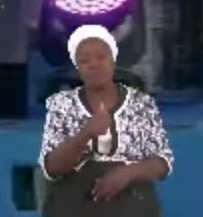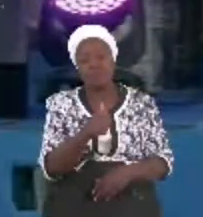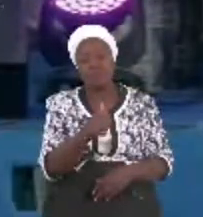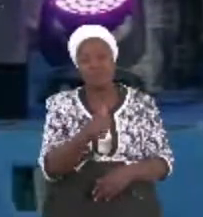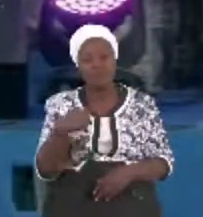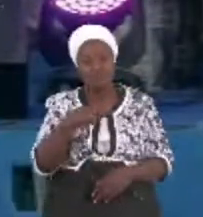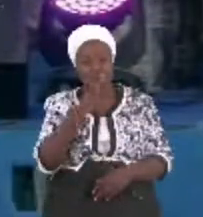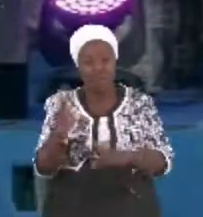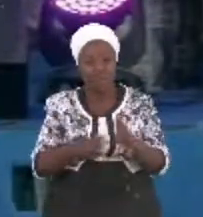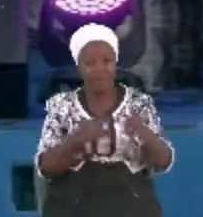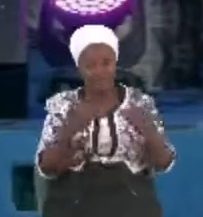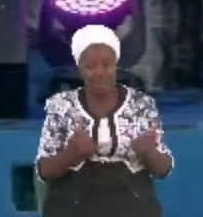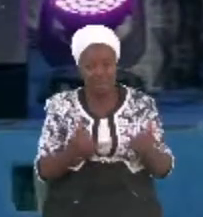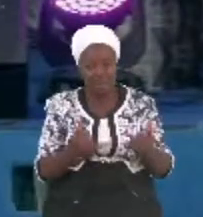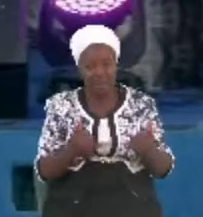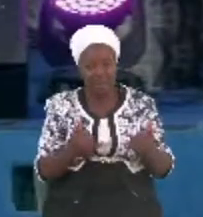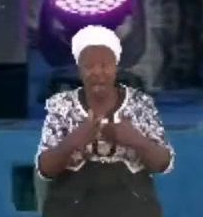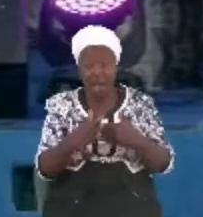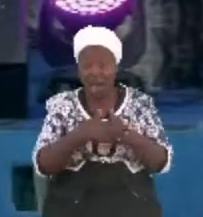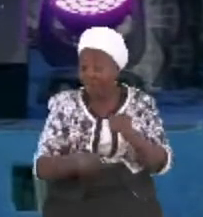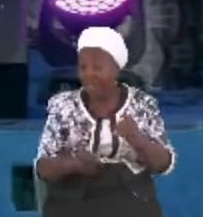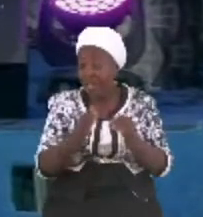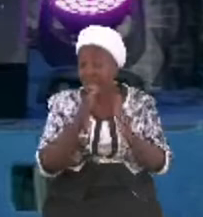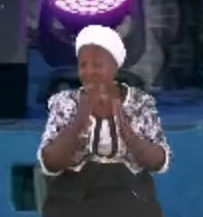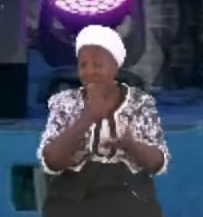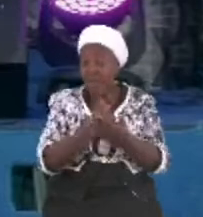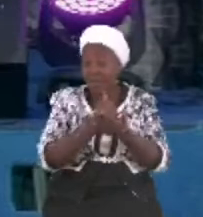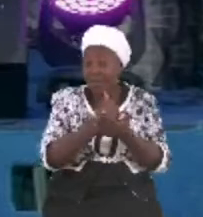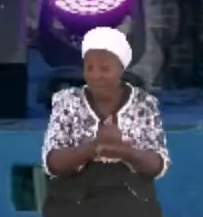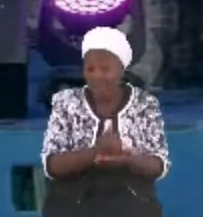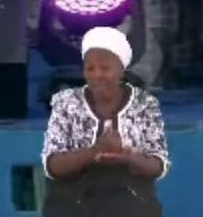Nous sommes prêts maintenant. Après le dernier Amen,